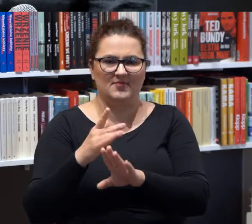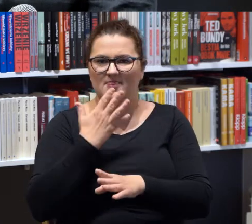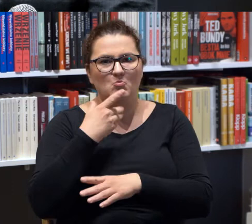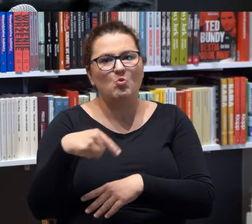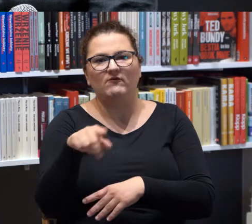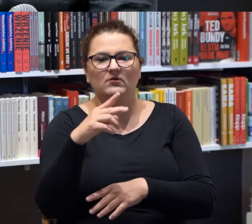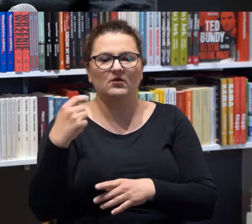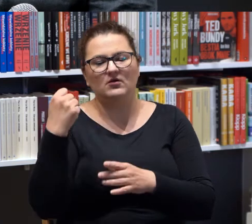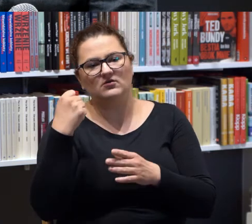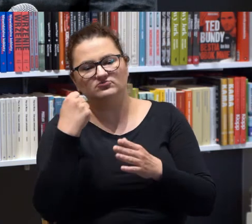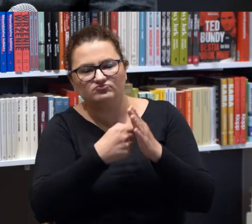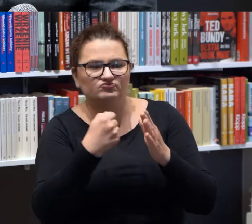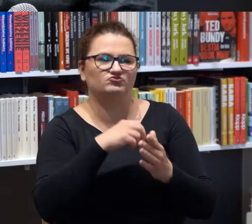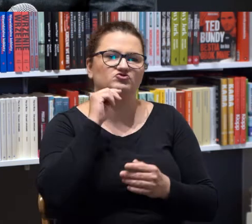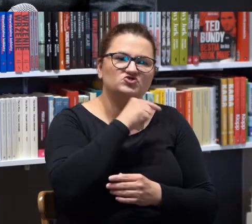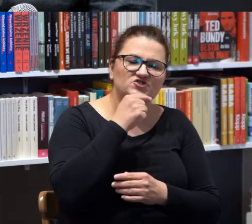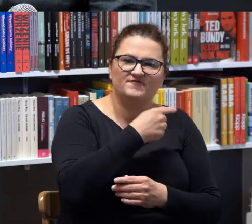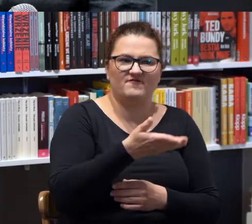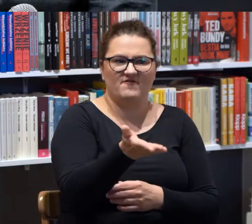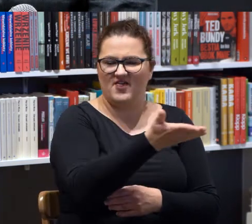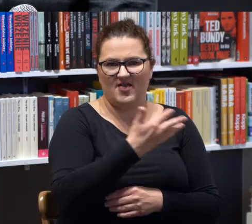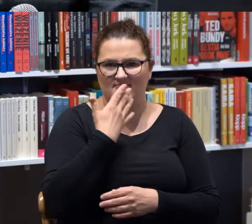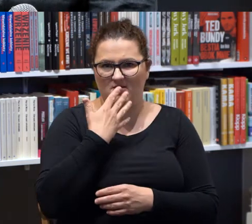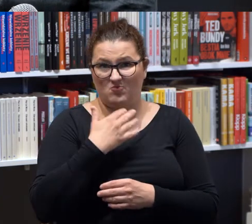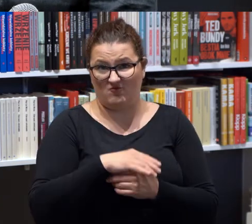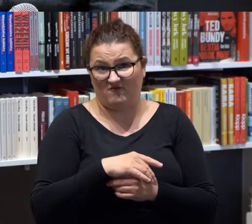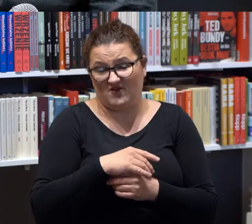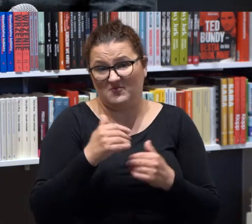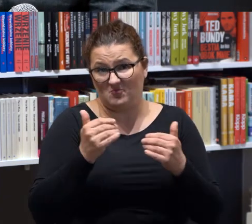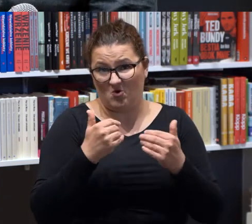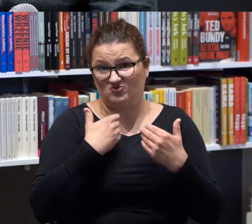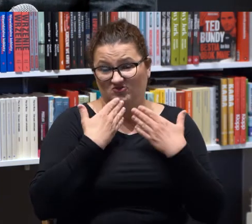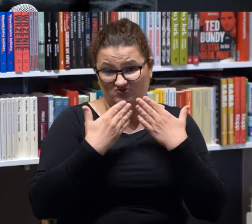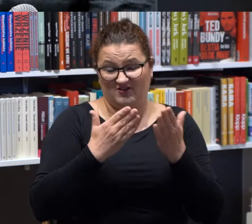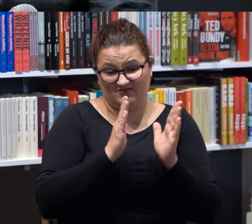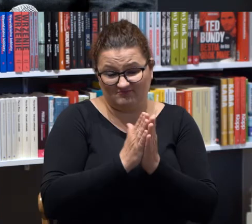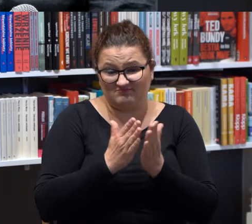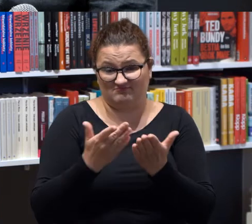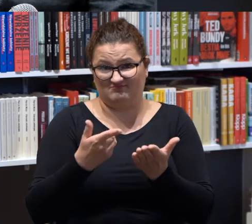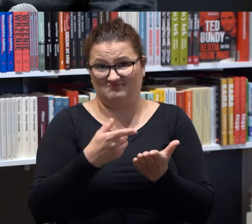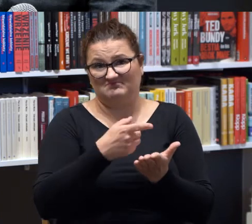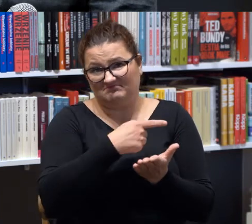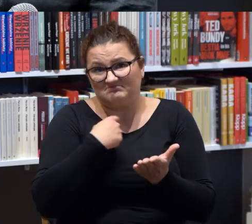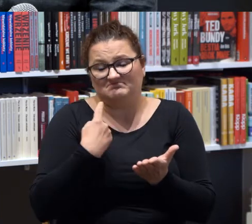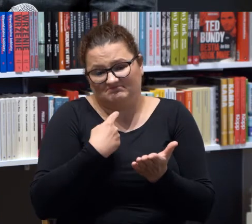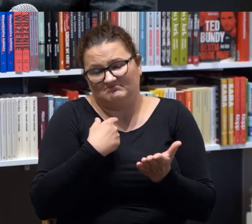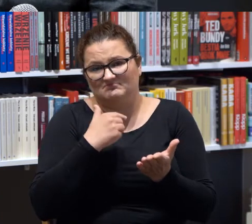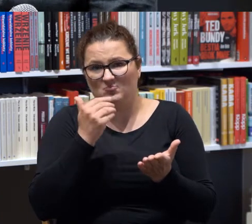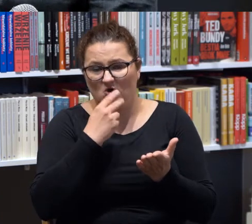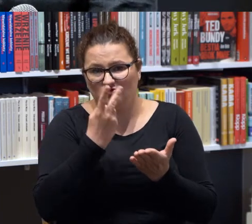ofiarach, to ta książka jest pewnie napisana też przez panią po to, żebyśmy mieli milczenia, żebyśmy